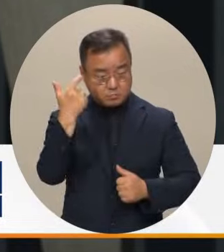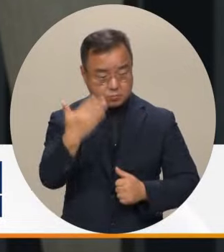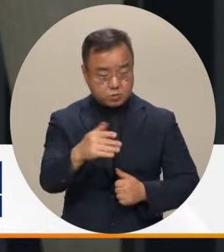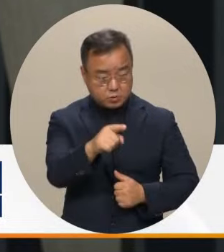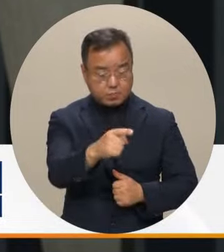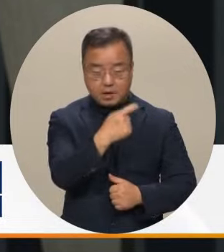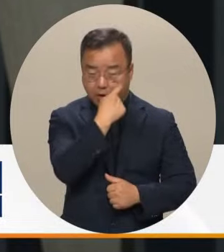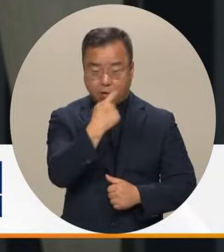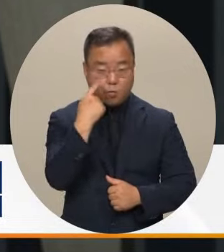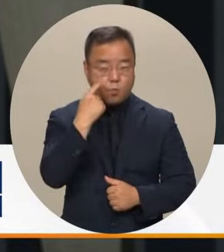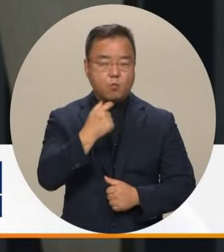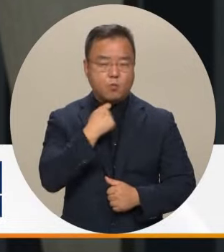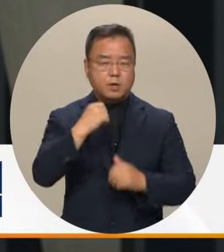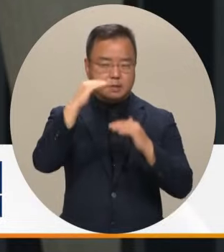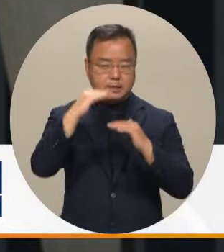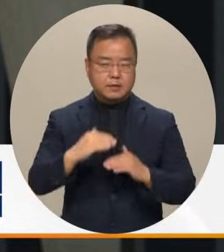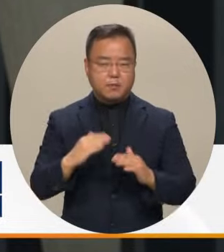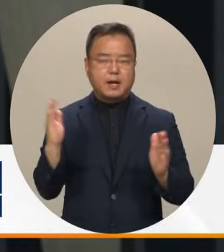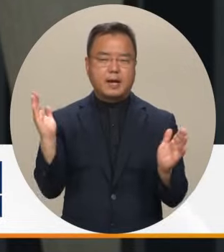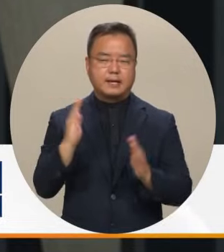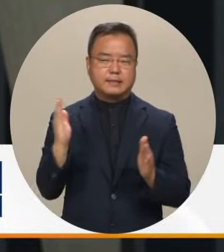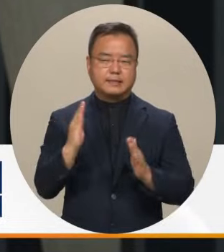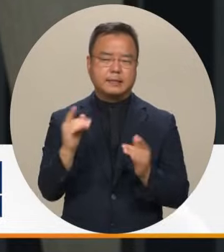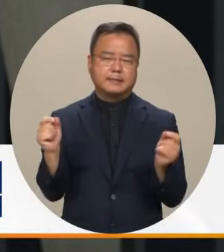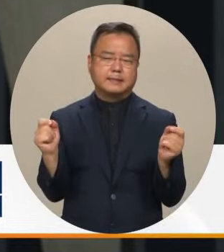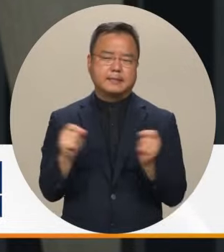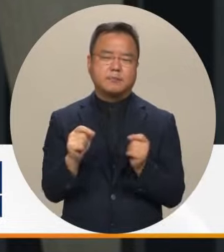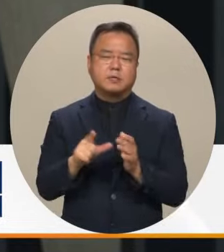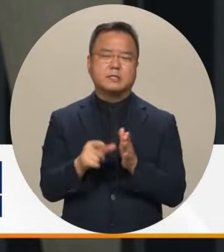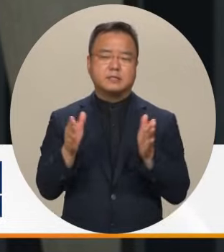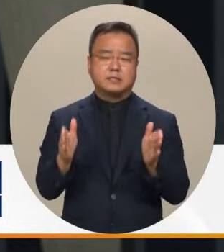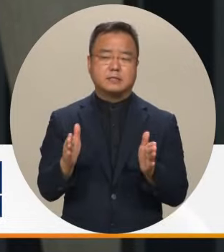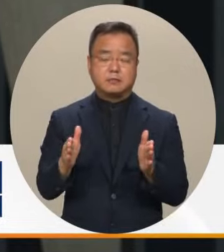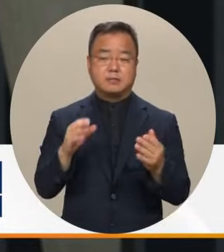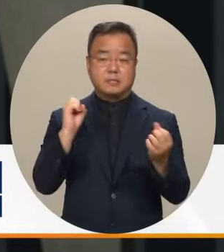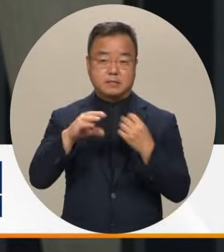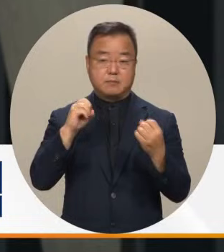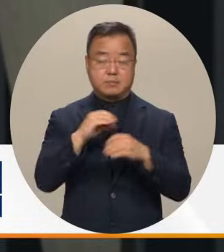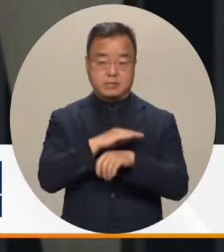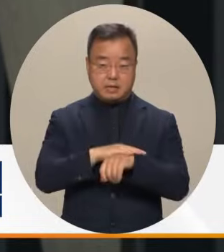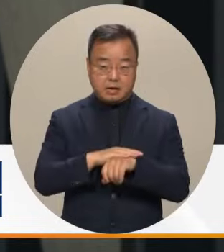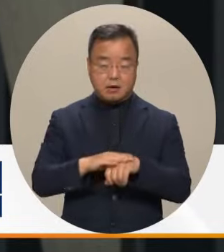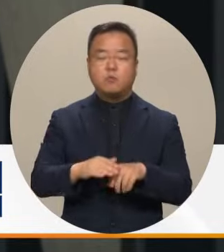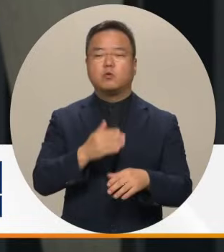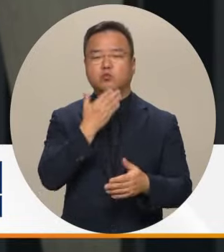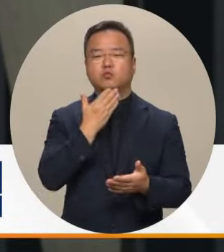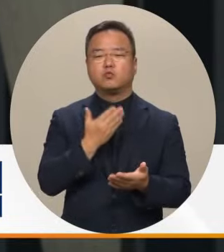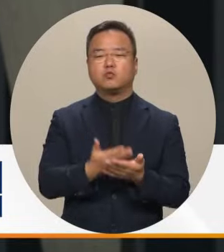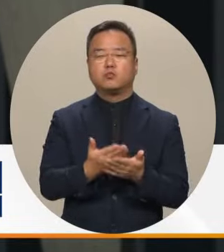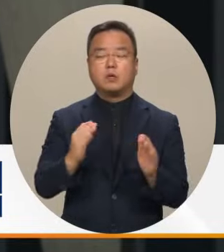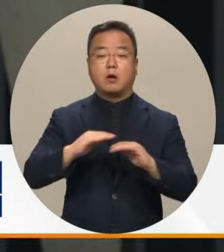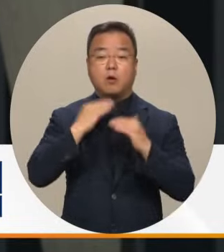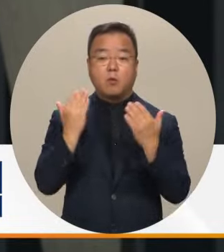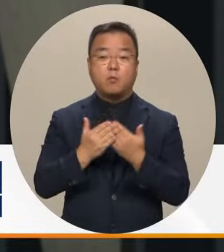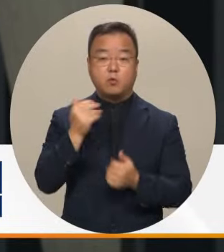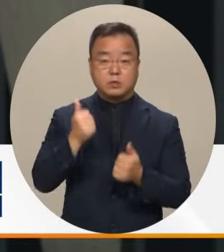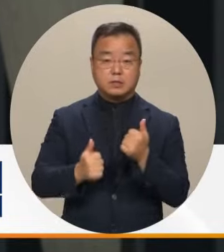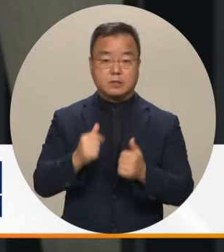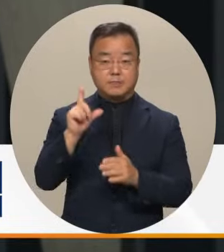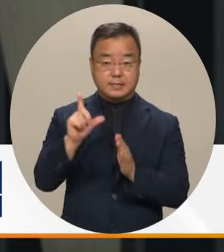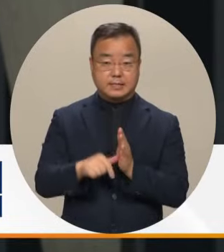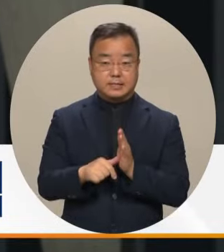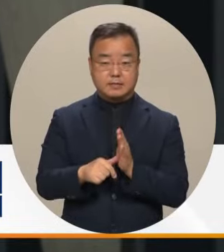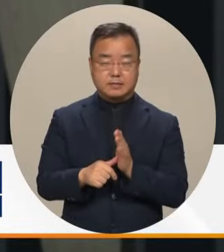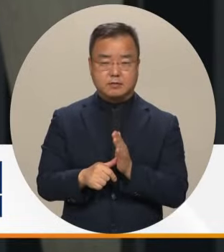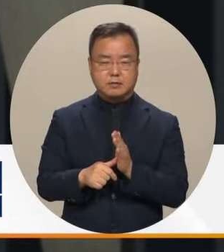핵심을 우리 학생들이 사실 제한된 시간 안에 조리 있게 답변하는게 되게 중요하거든요 모든 시험은 시간을 많이